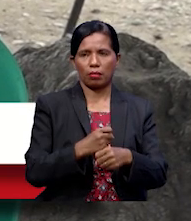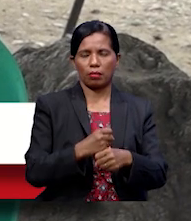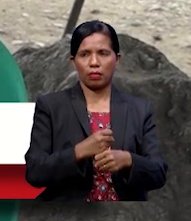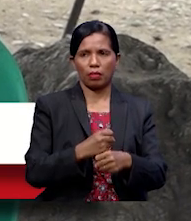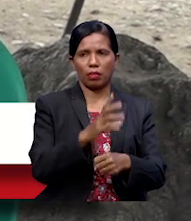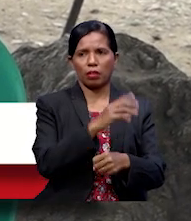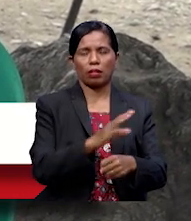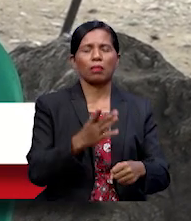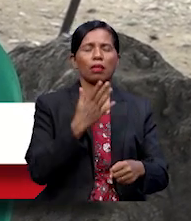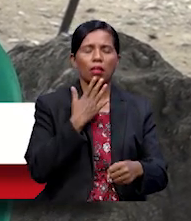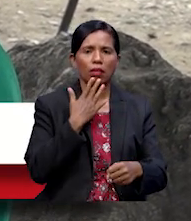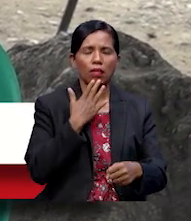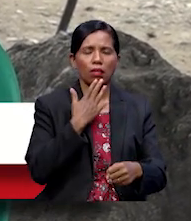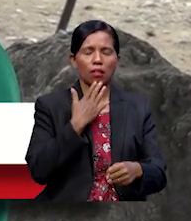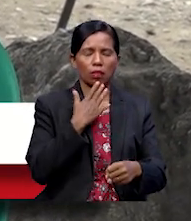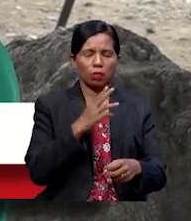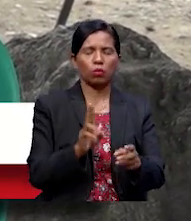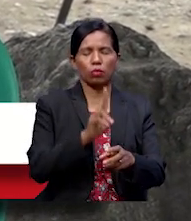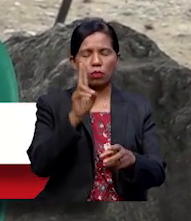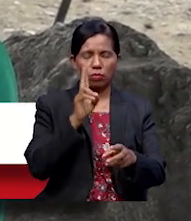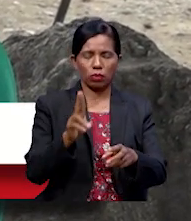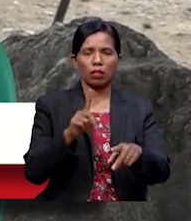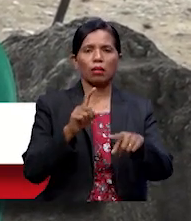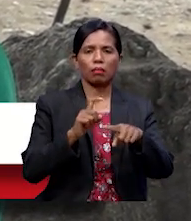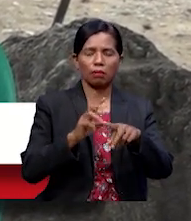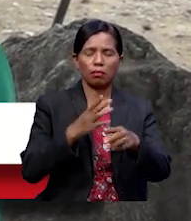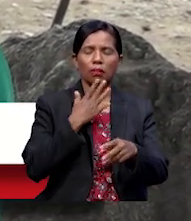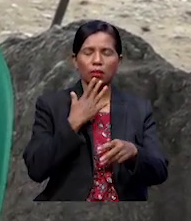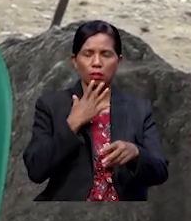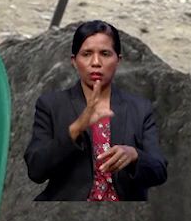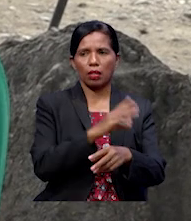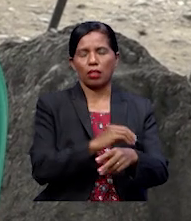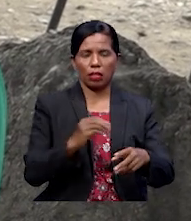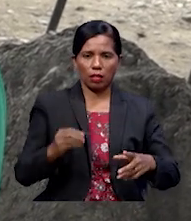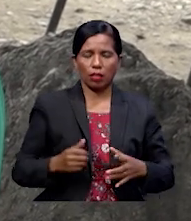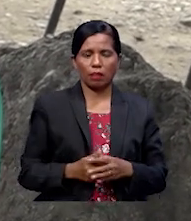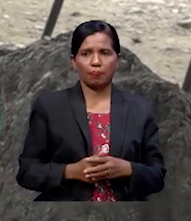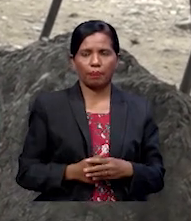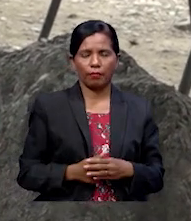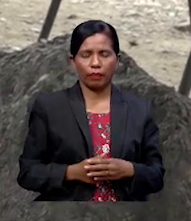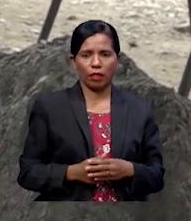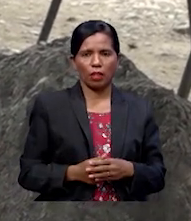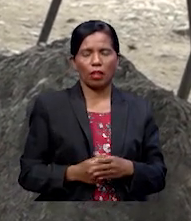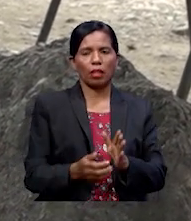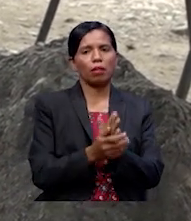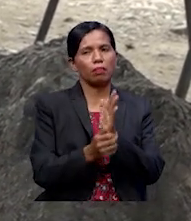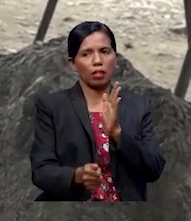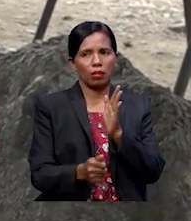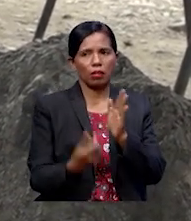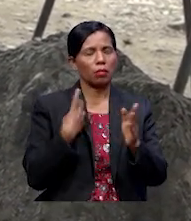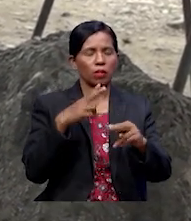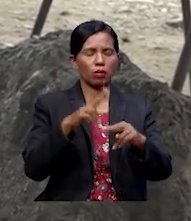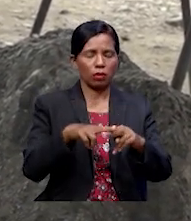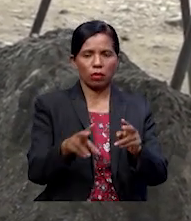mas mider hodi so na mo sam usa mas mider sai mina mo sai akoram ne antur rala ne am lehetan buat